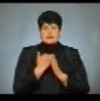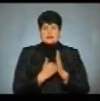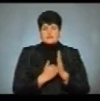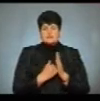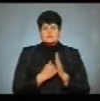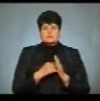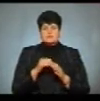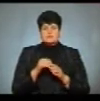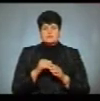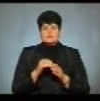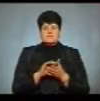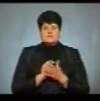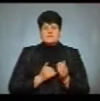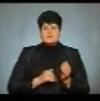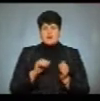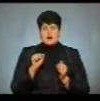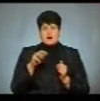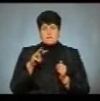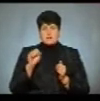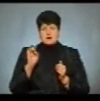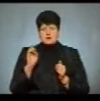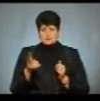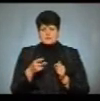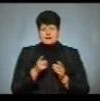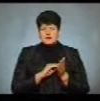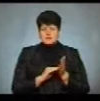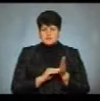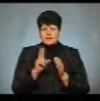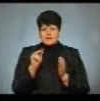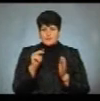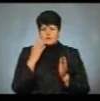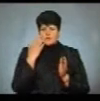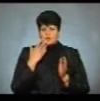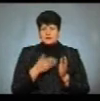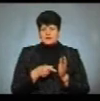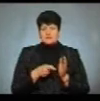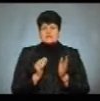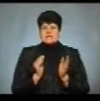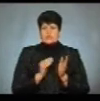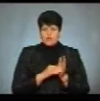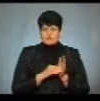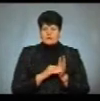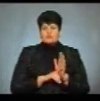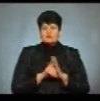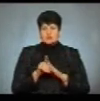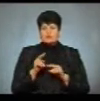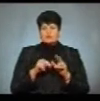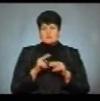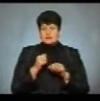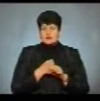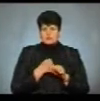«Амарк», де є вказано дати, коли, дати встановлення, початок будівельних